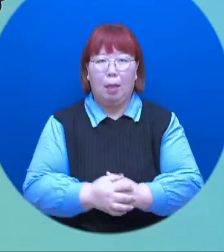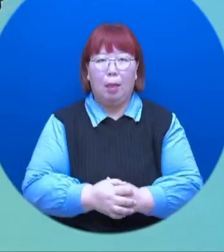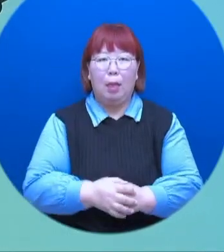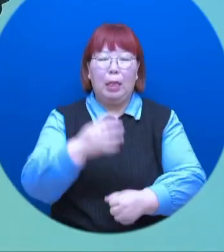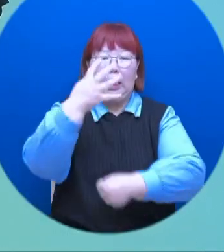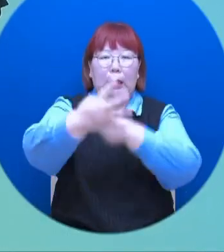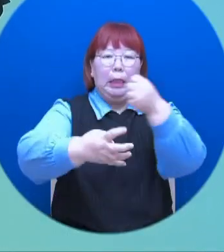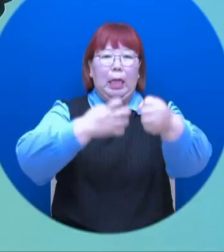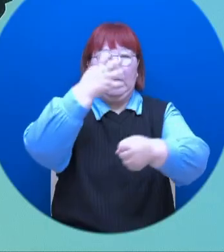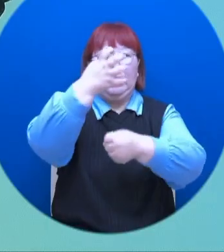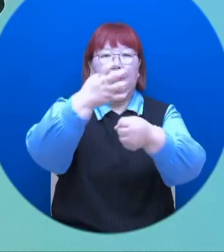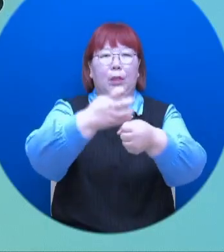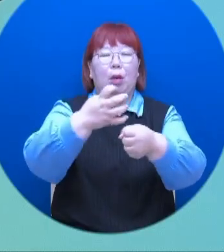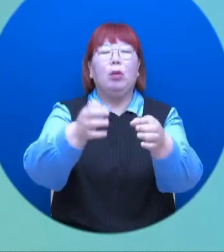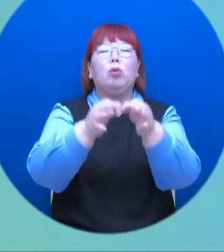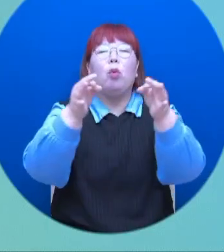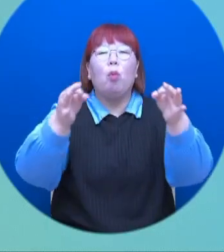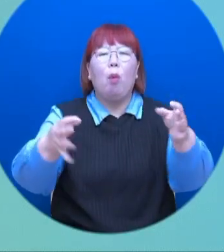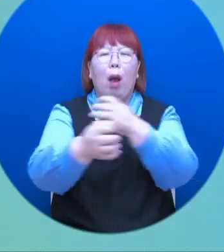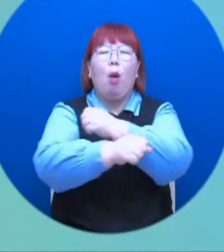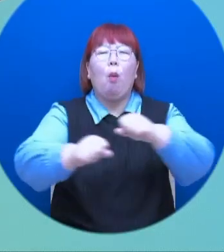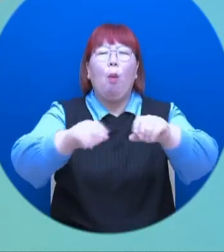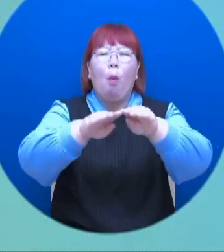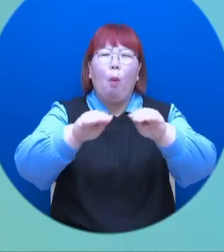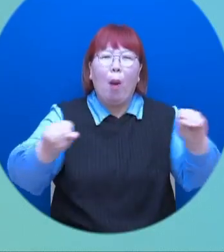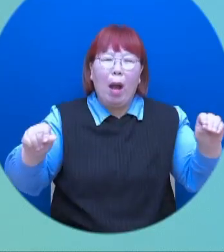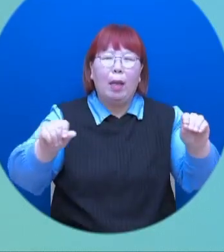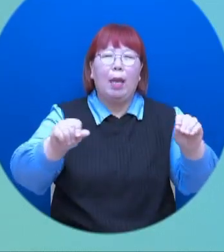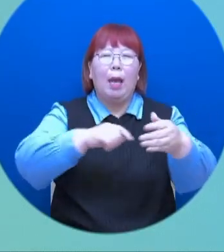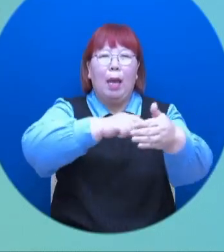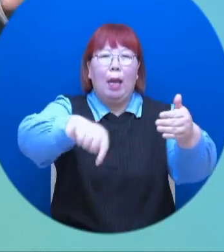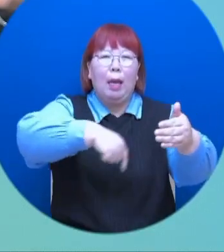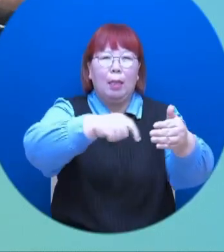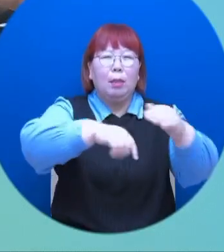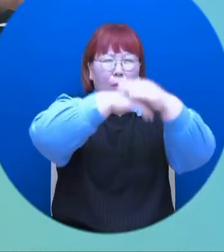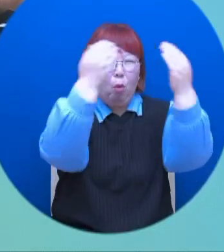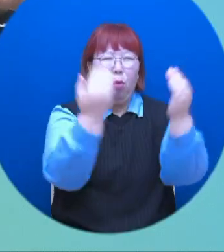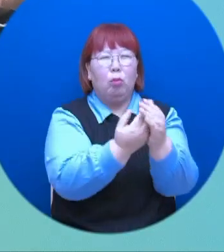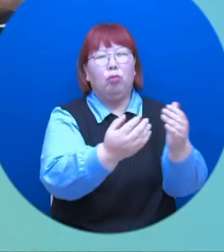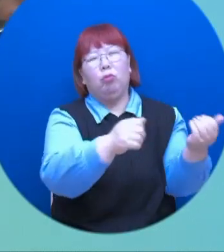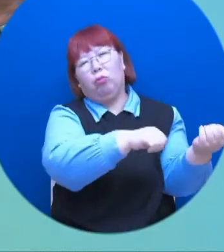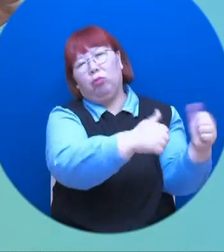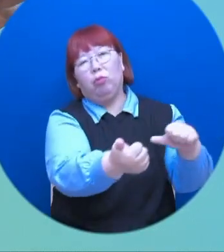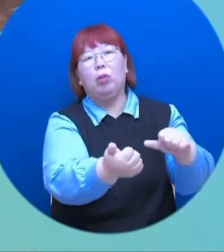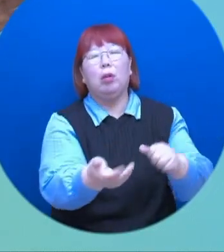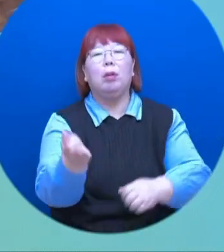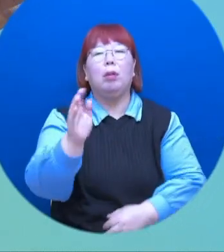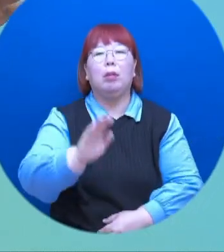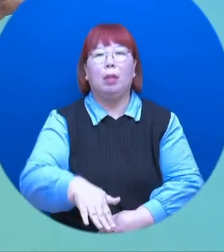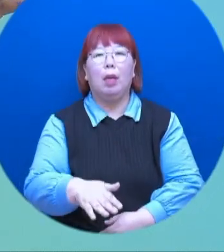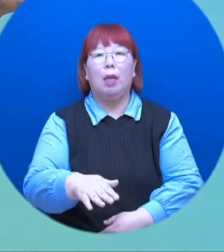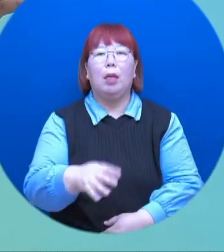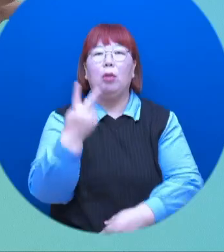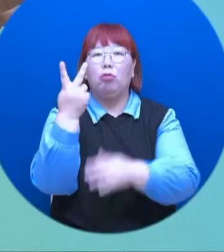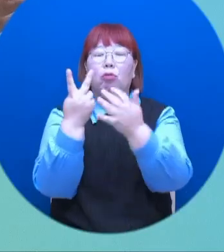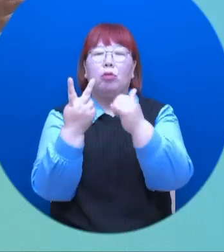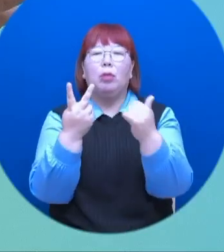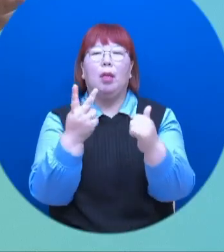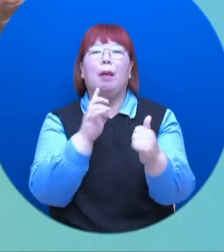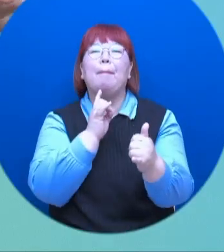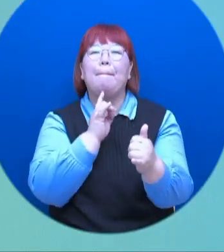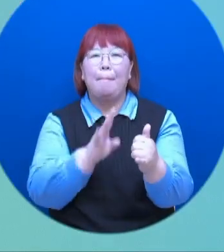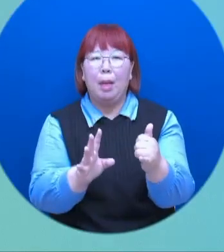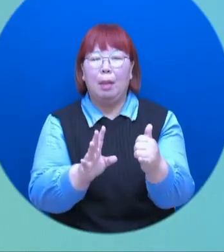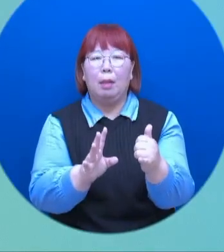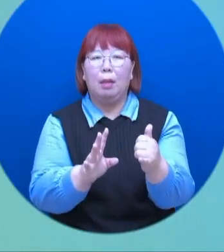40년 동안 광야에서 이런 불신앙의 고백을 했던 모두는 다 죽어요. 그런데 여호수아